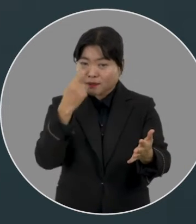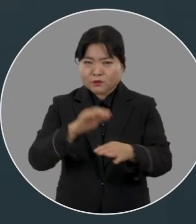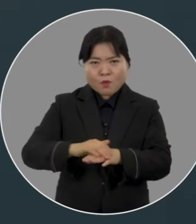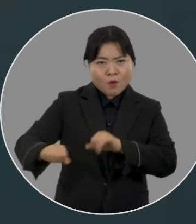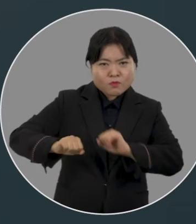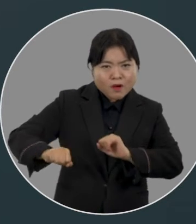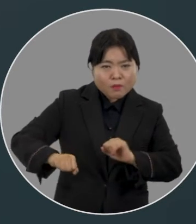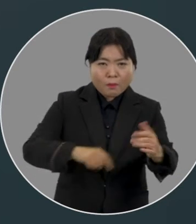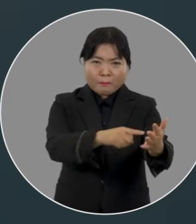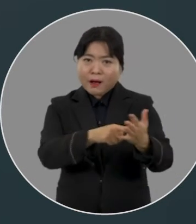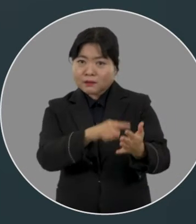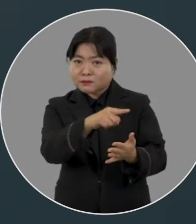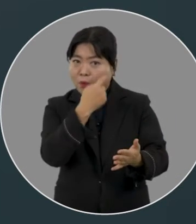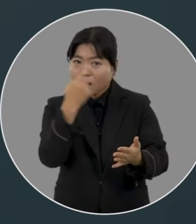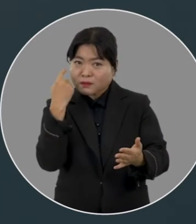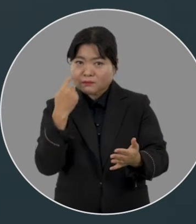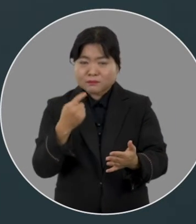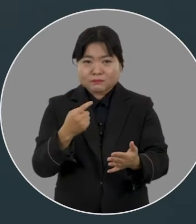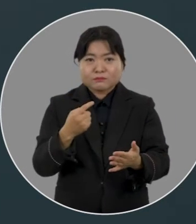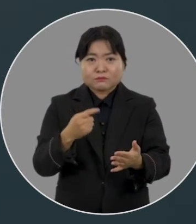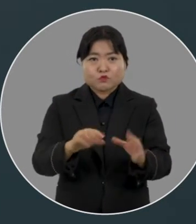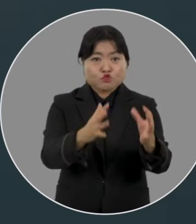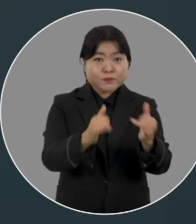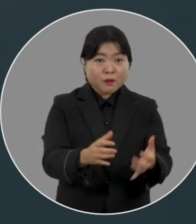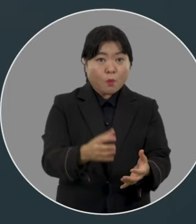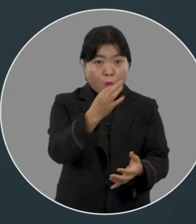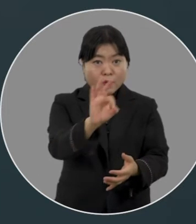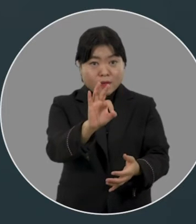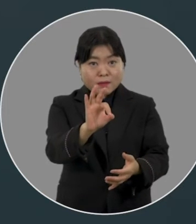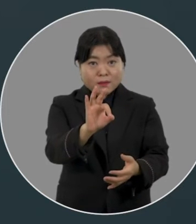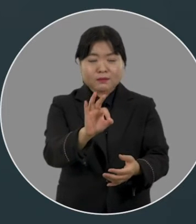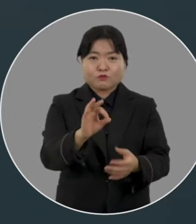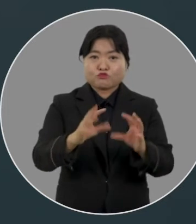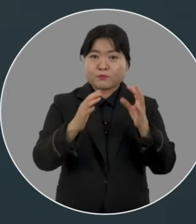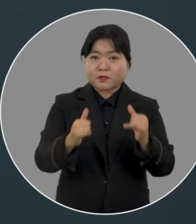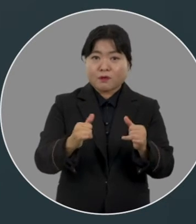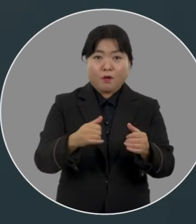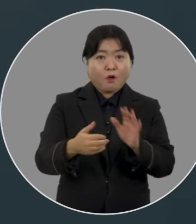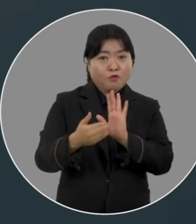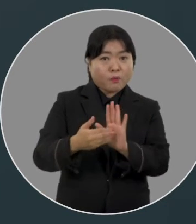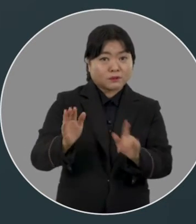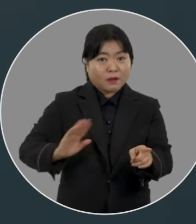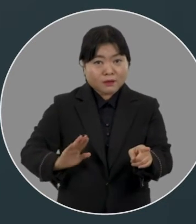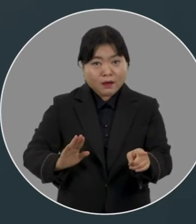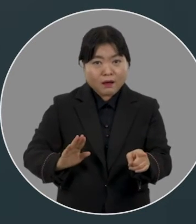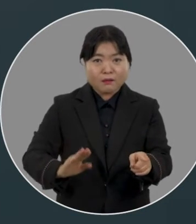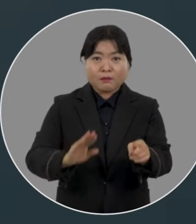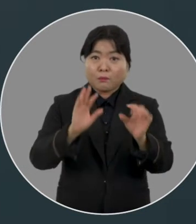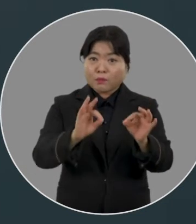다시 반작용을 확인하면서 국민이 받아들인다. 국민이 거부하지